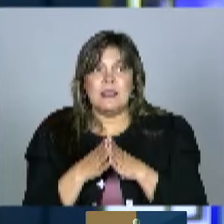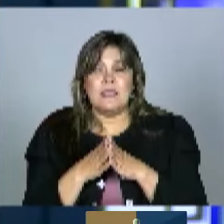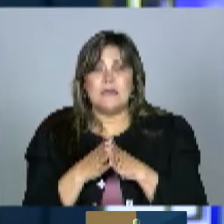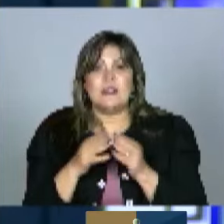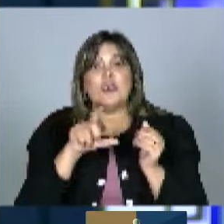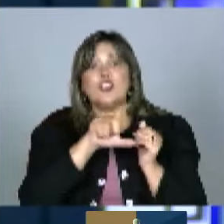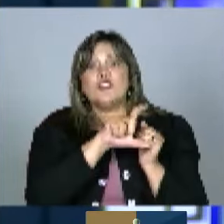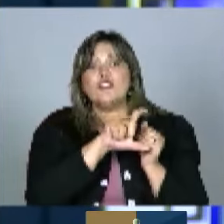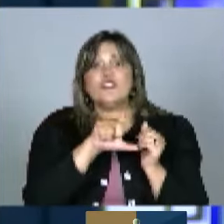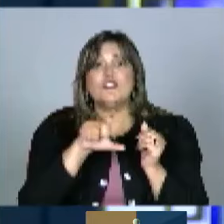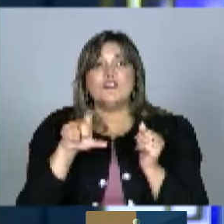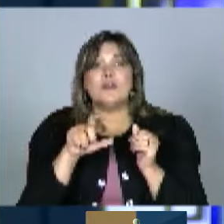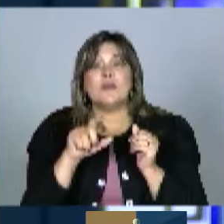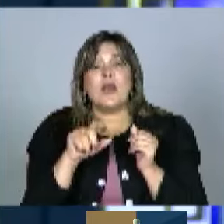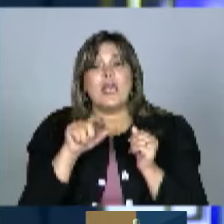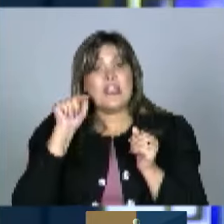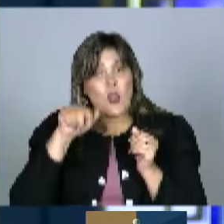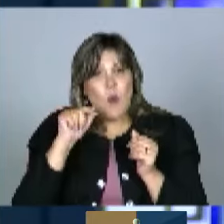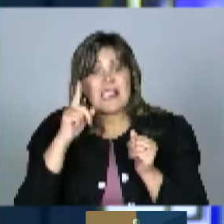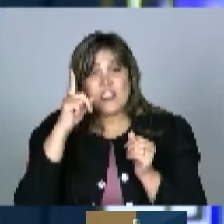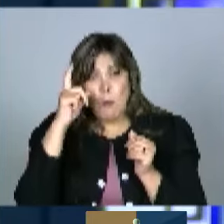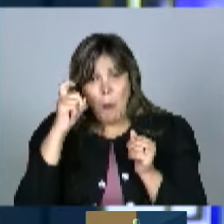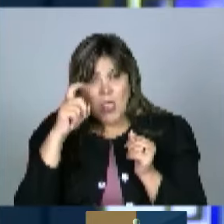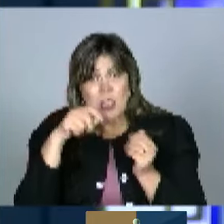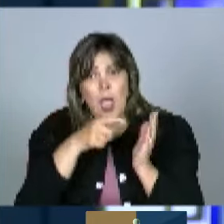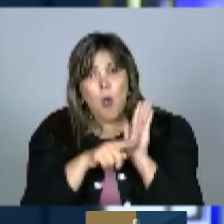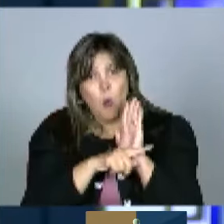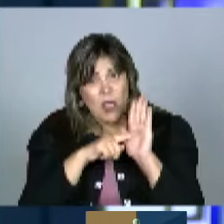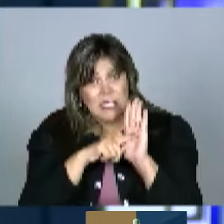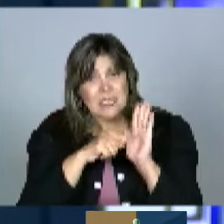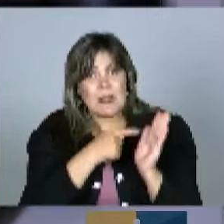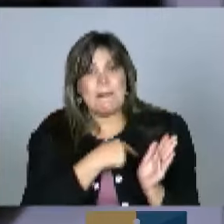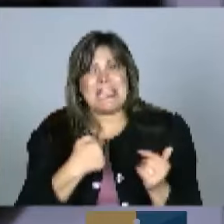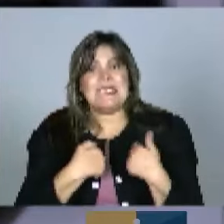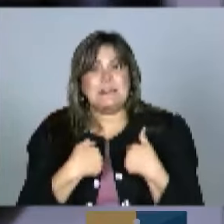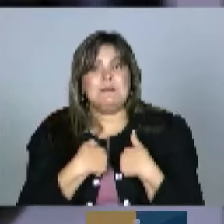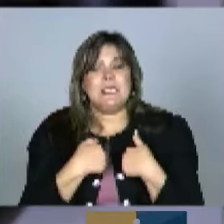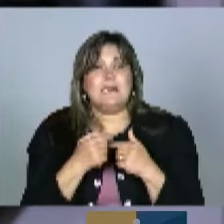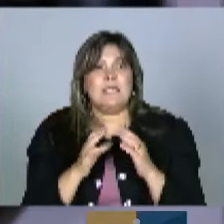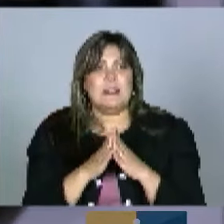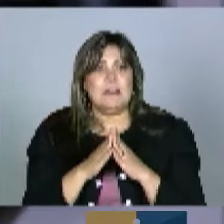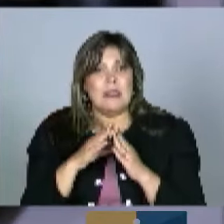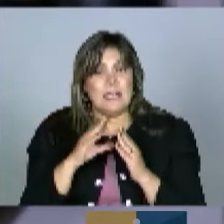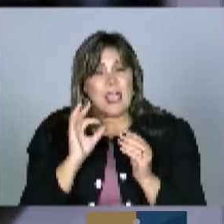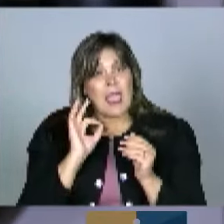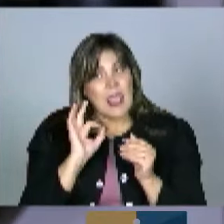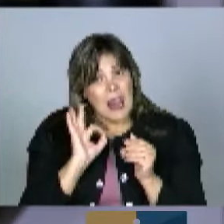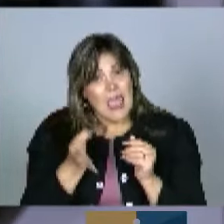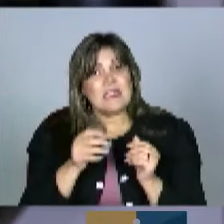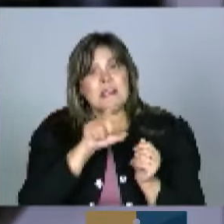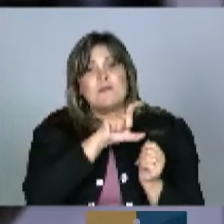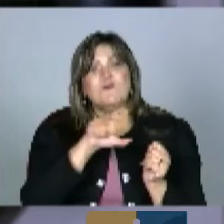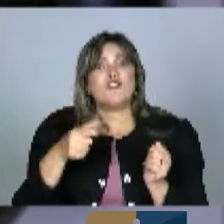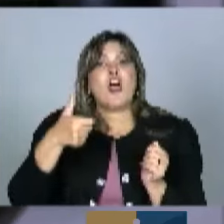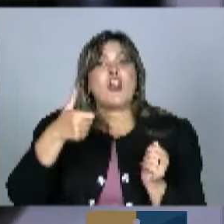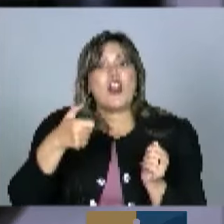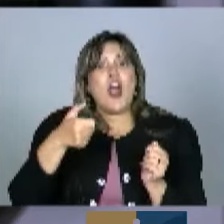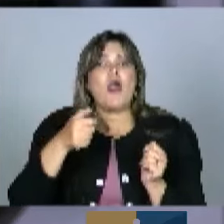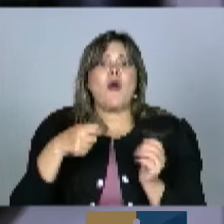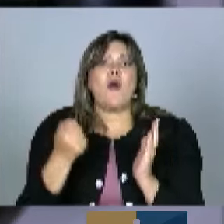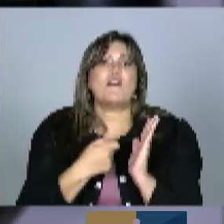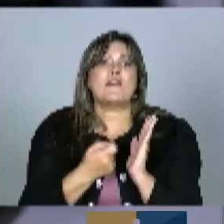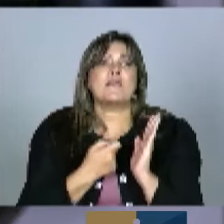هوصل الميه بيجي باسمي دلوقتي ما هو سياده المستشار بيقول لحضرتك لو قدرتي تسجلي ده يبقى كويس